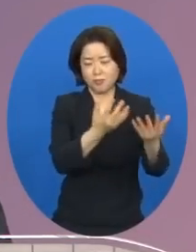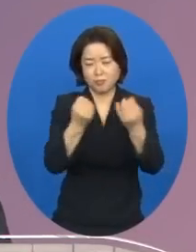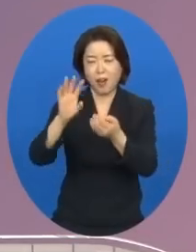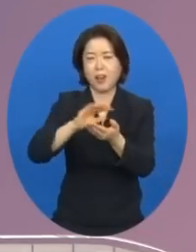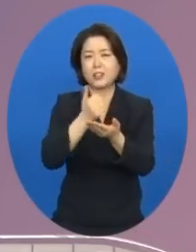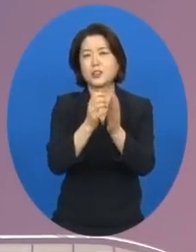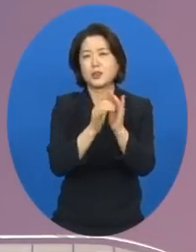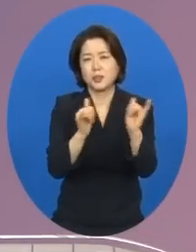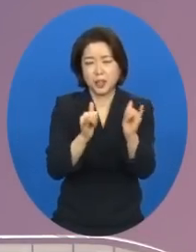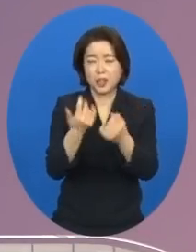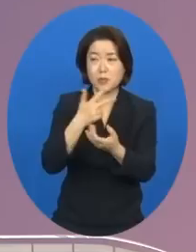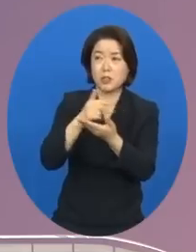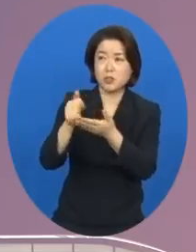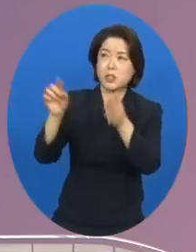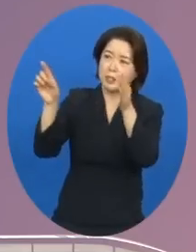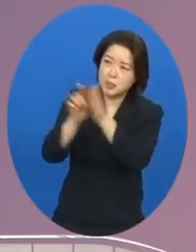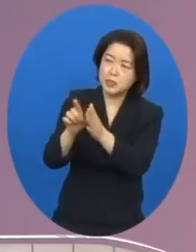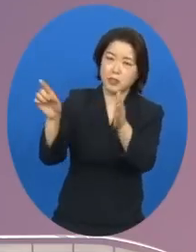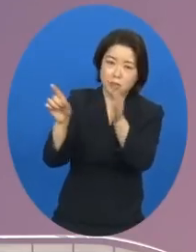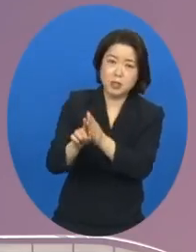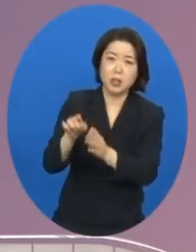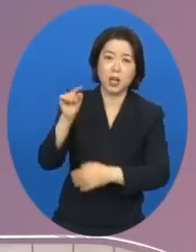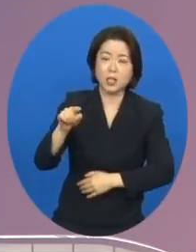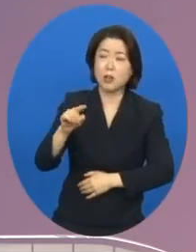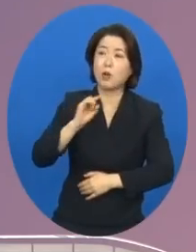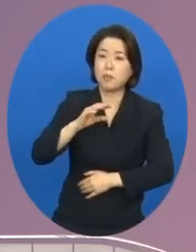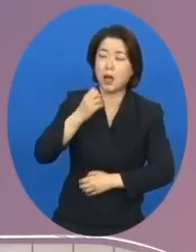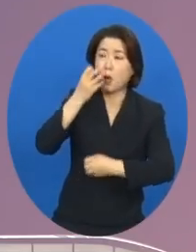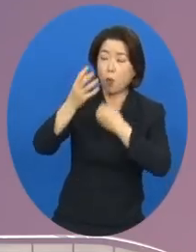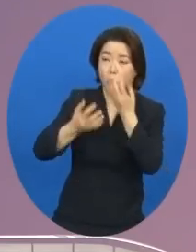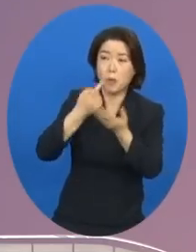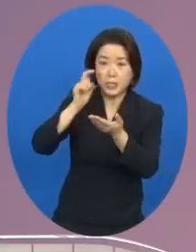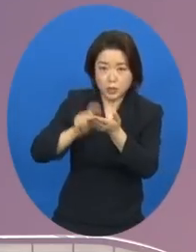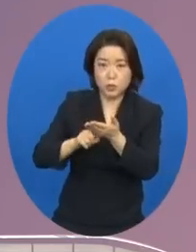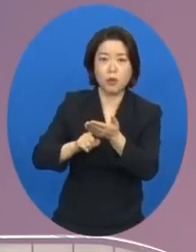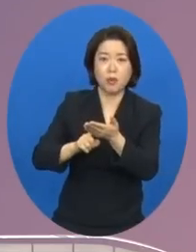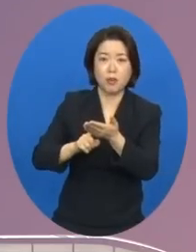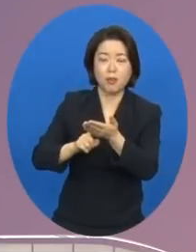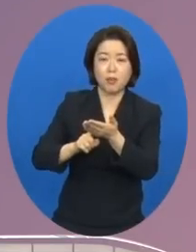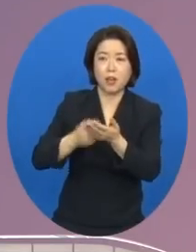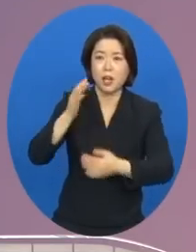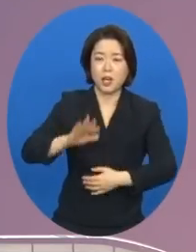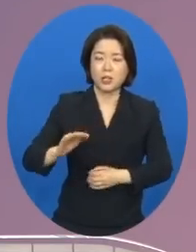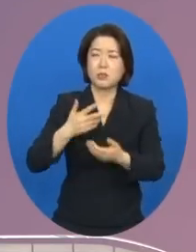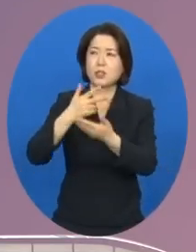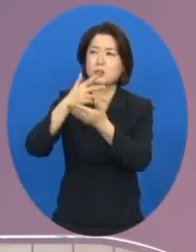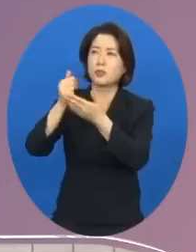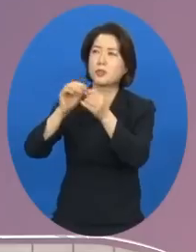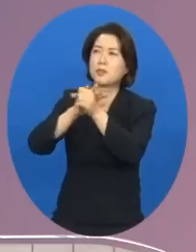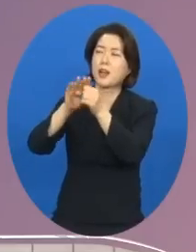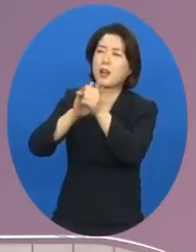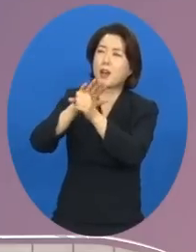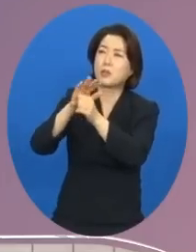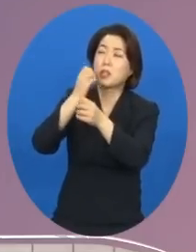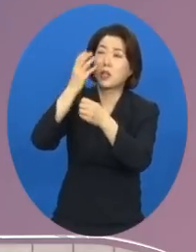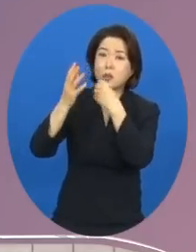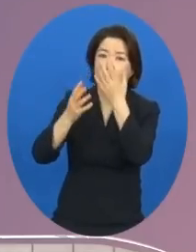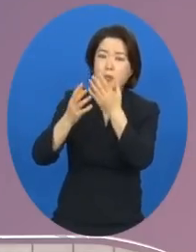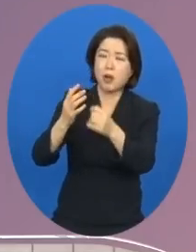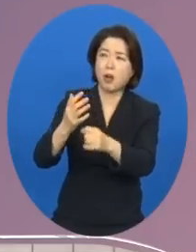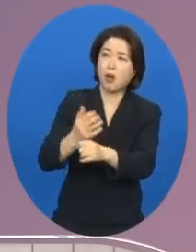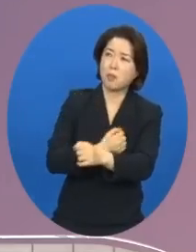그리스도인들이 주님을 믿습니다 이 고백은 쉽게 나오는데 주님을 사랑합니다라는 고백은